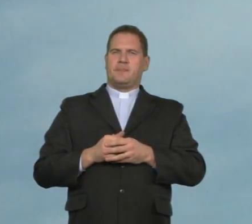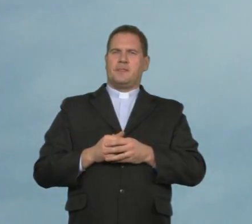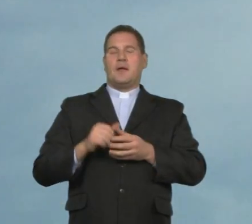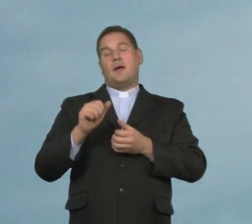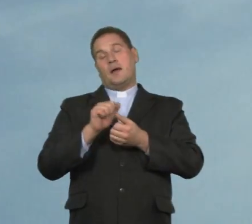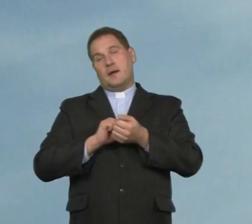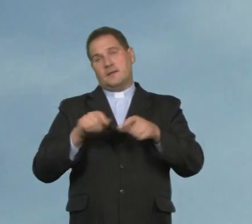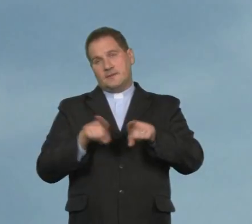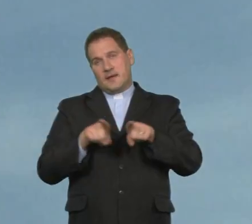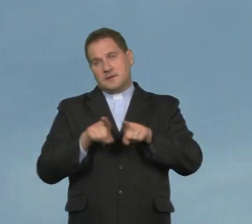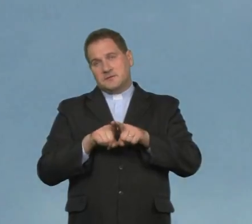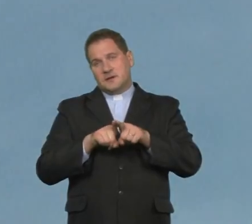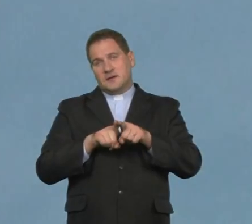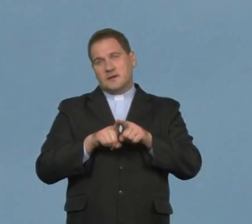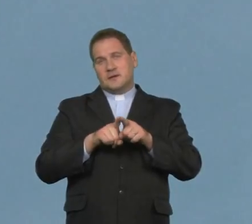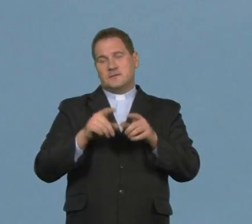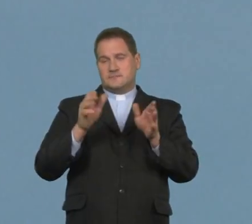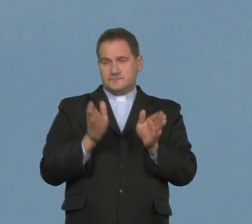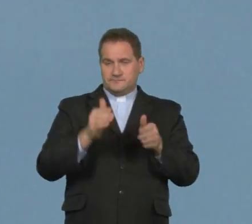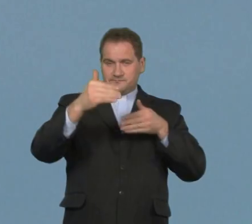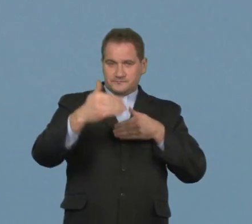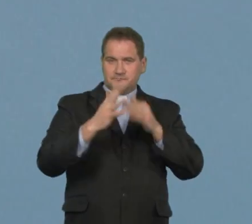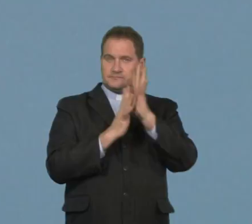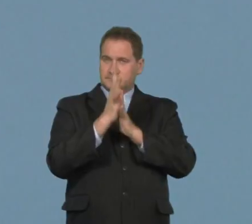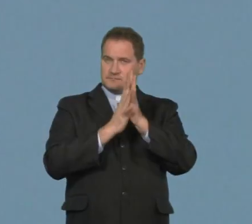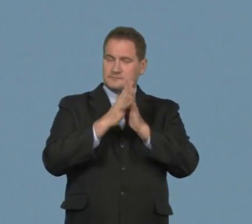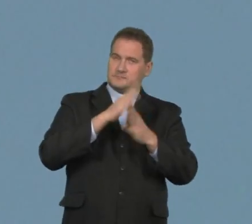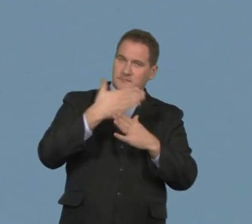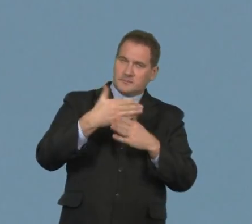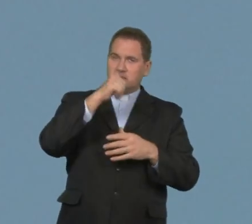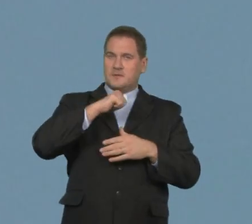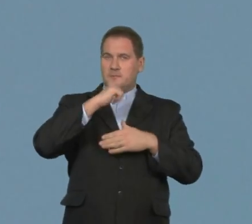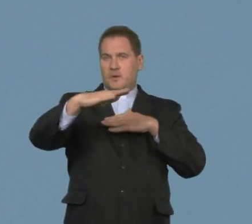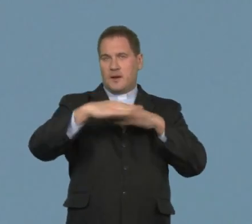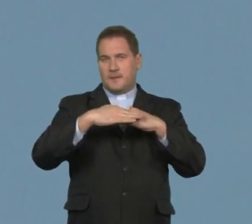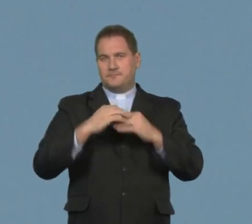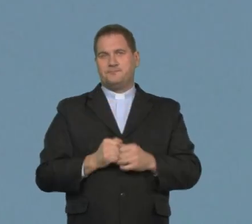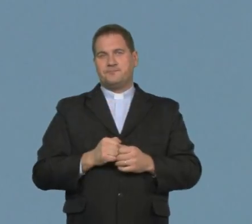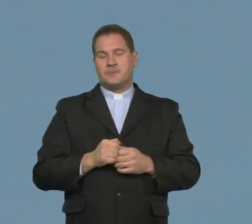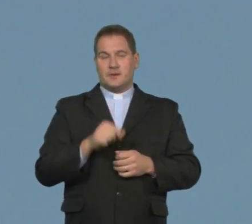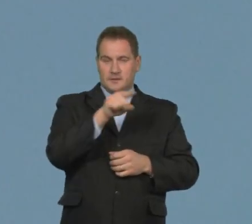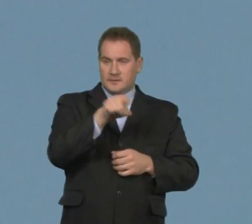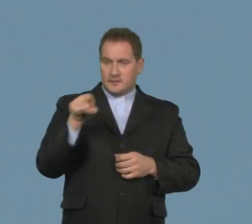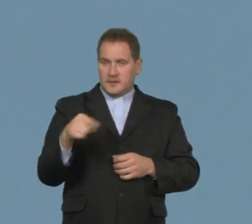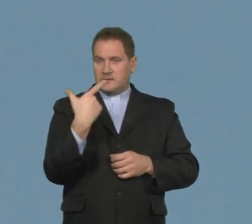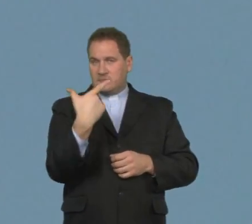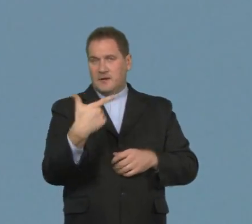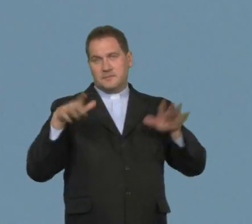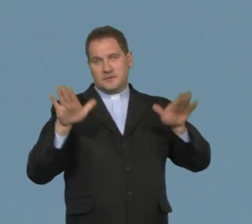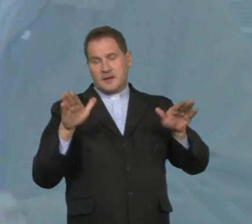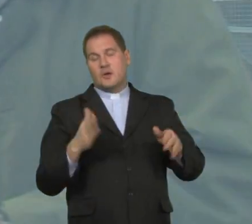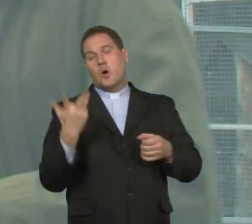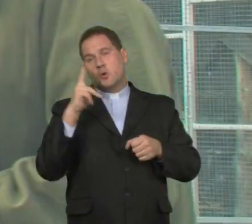łączkami śródleśnymi na skrajach większych kompleksów leśnych, a nawet w mniejszych kompleksach lasów wśród